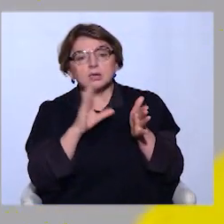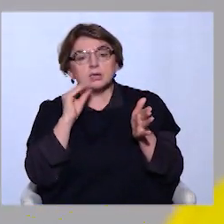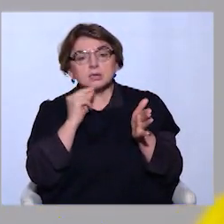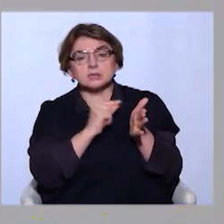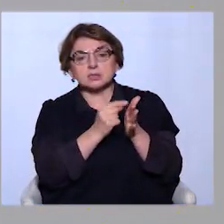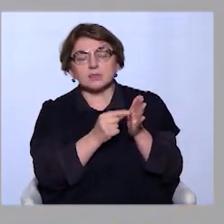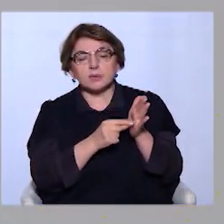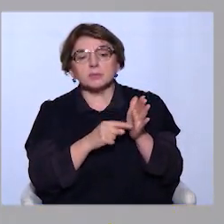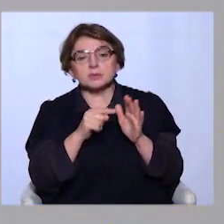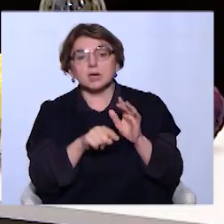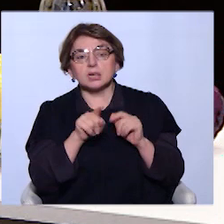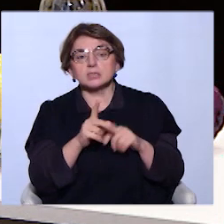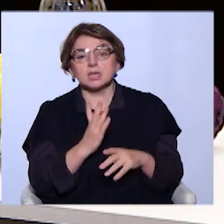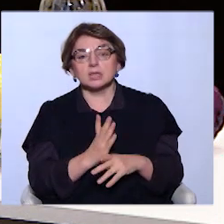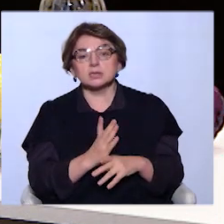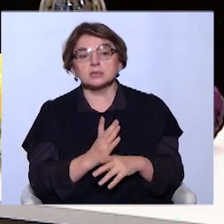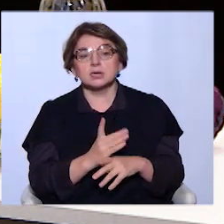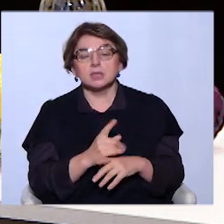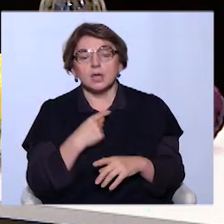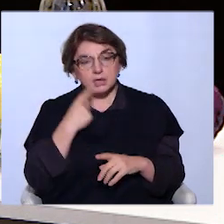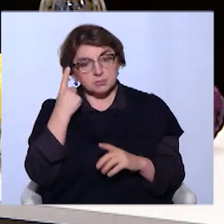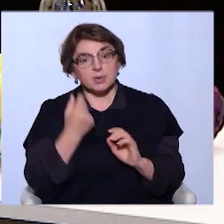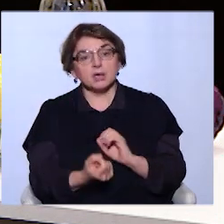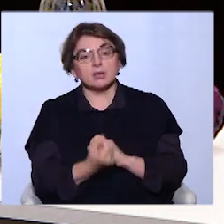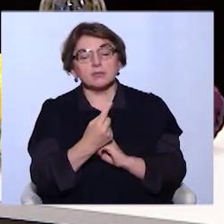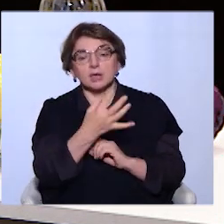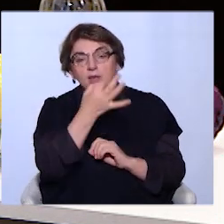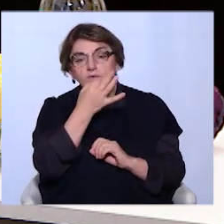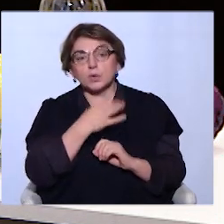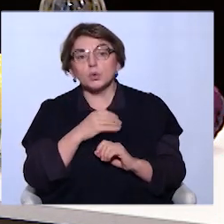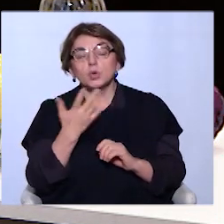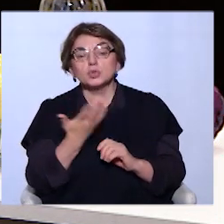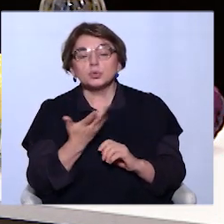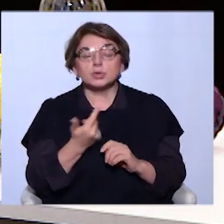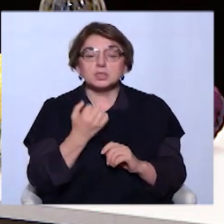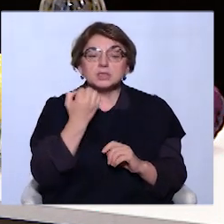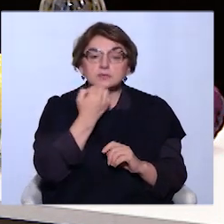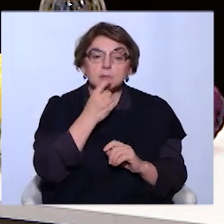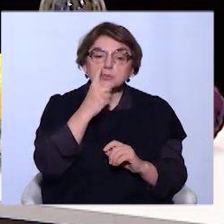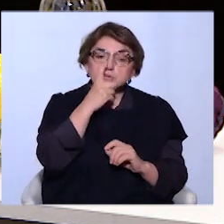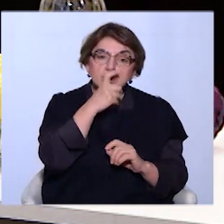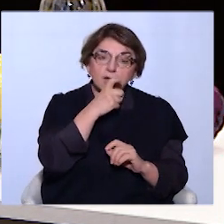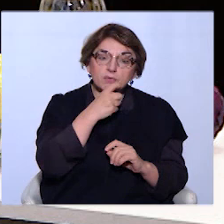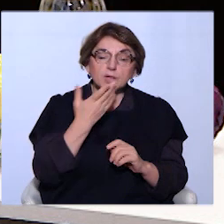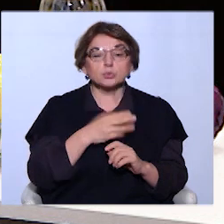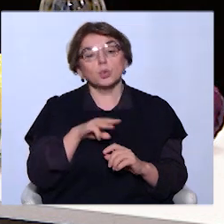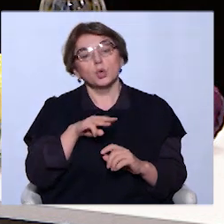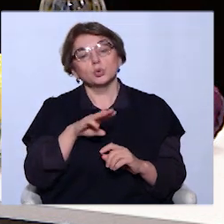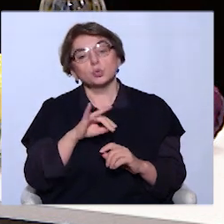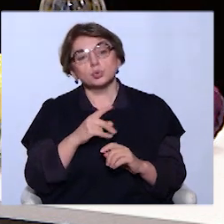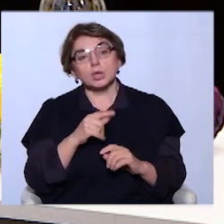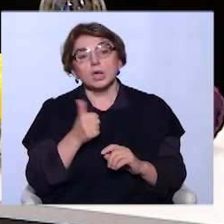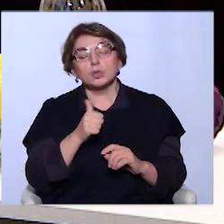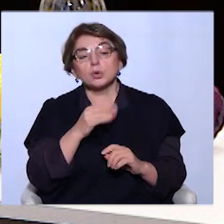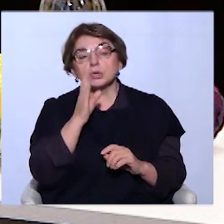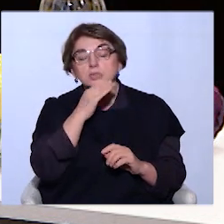ციფრები და ეს არის მანიშნებელი იმისა, თუ ნივთიერებაში მჟავა არია ან ტუტე არის, ანუ